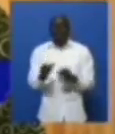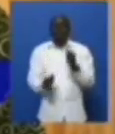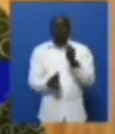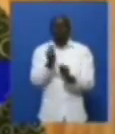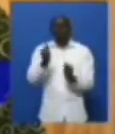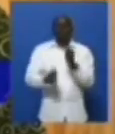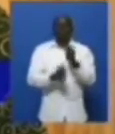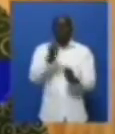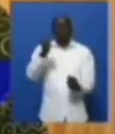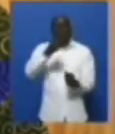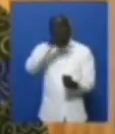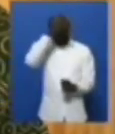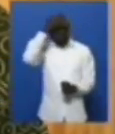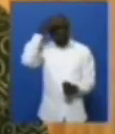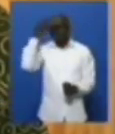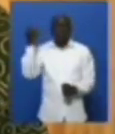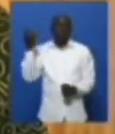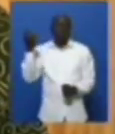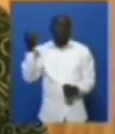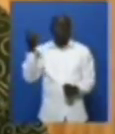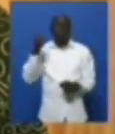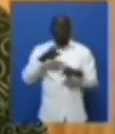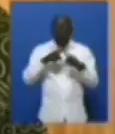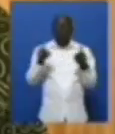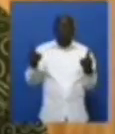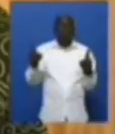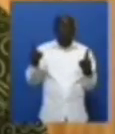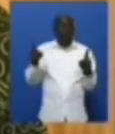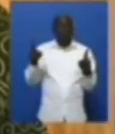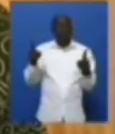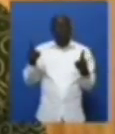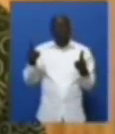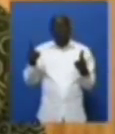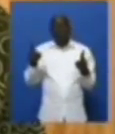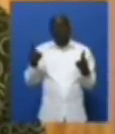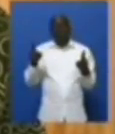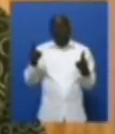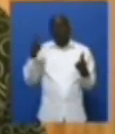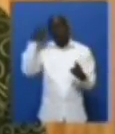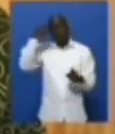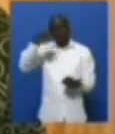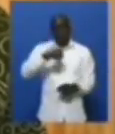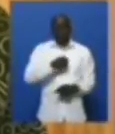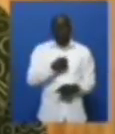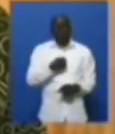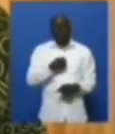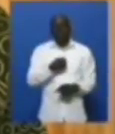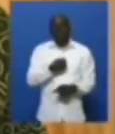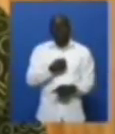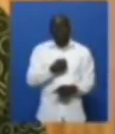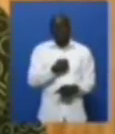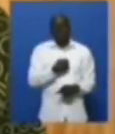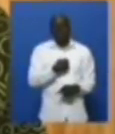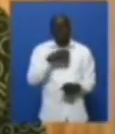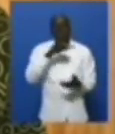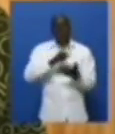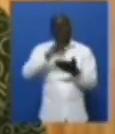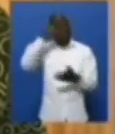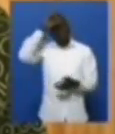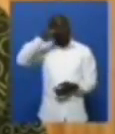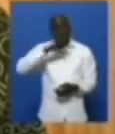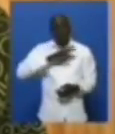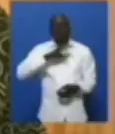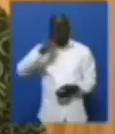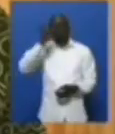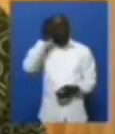à l'oublier. Mais il n'en demeure pas moins que, pour moi, personnellement, c'est l'homme politique